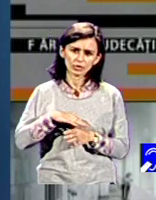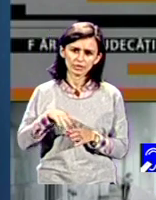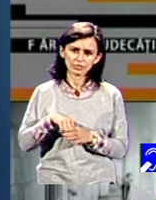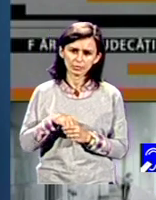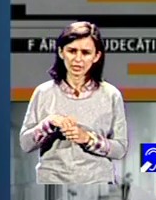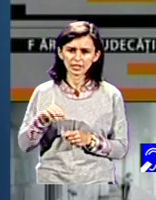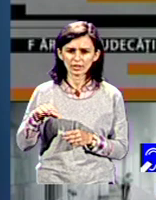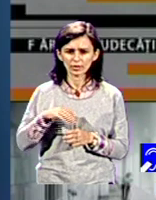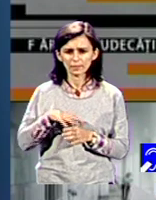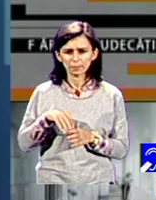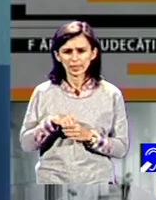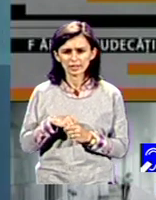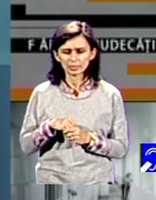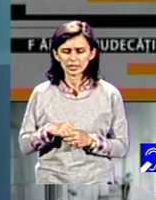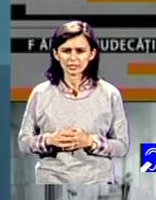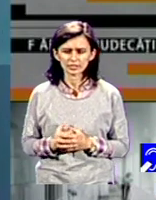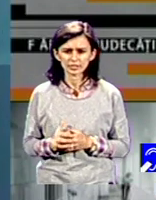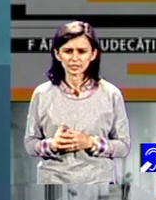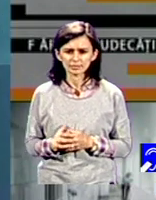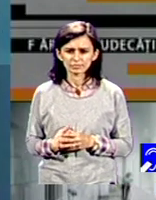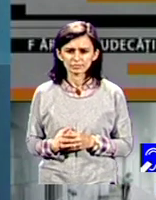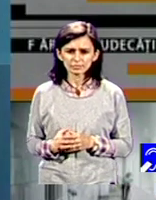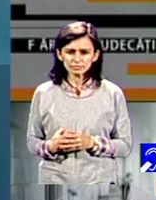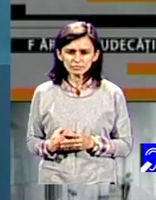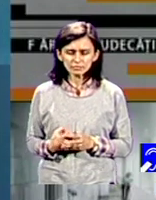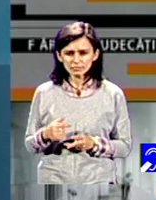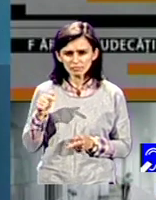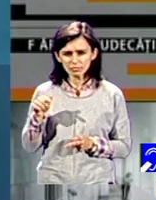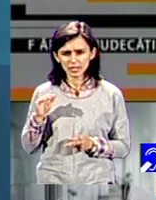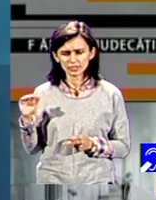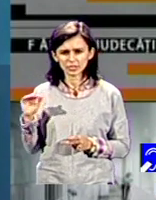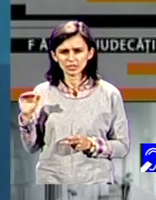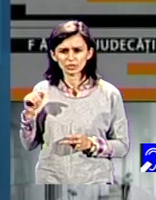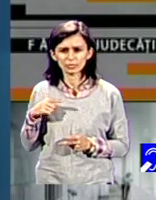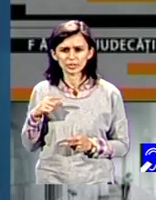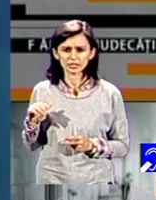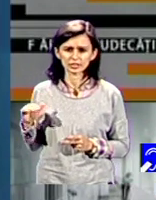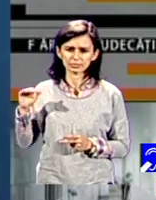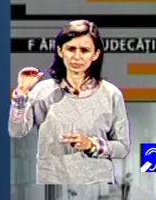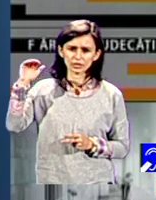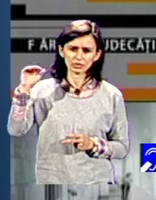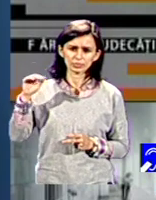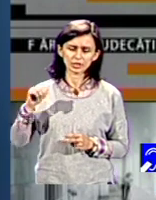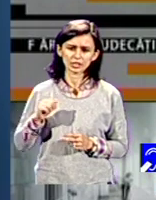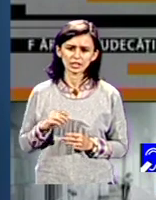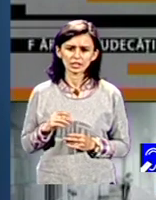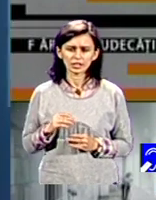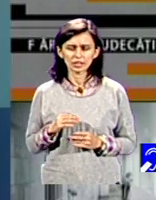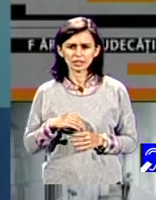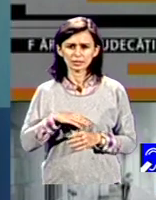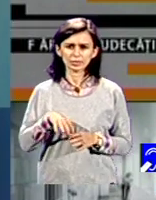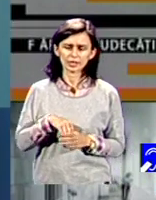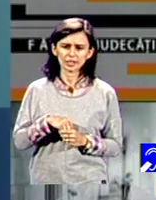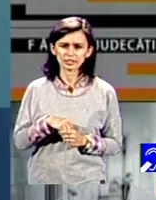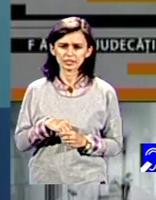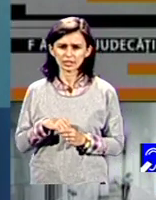familie părinții au grijă de ce mare surpriză acești copii ajung la maturitate a fost copiii devin adulți părinții